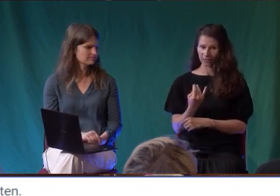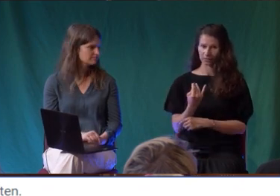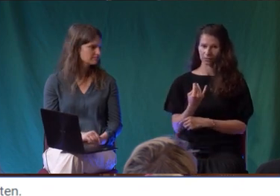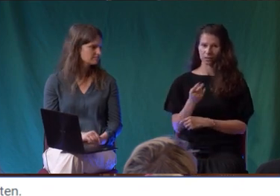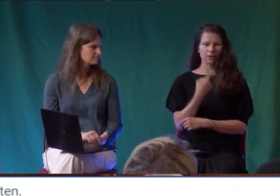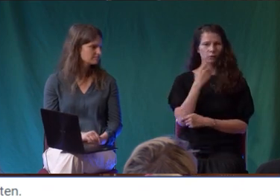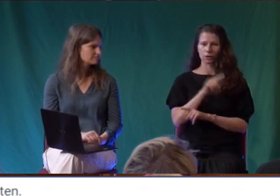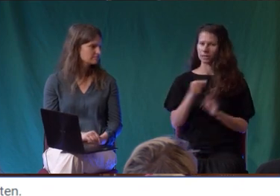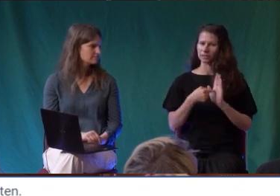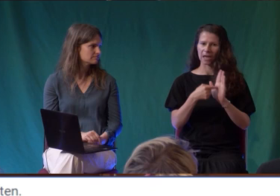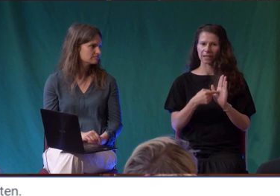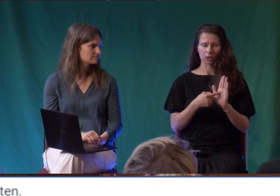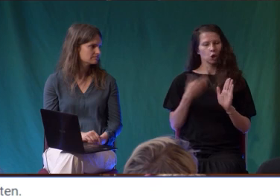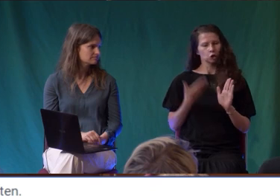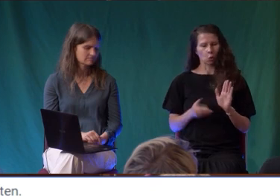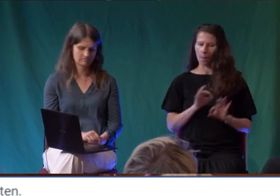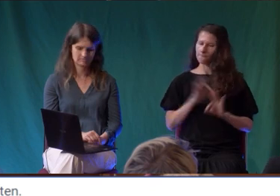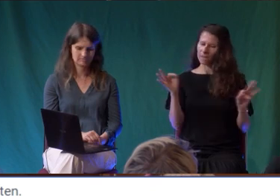das und so ist es richtig sondern